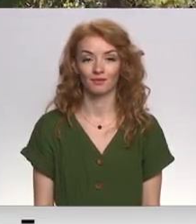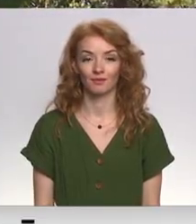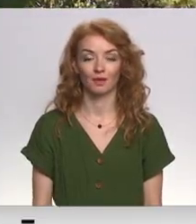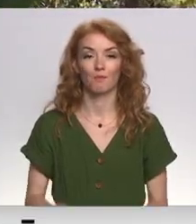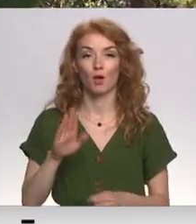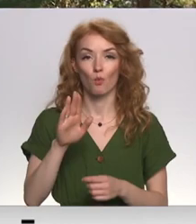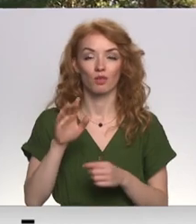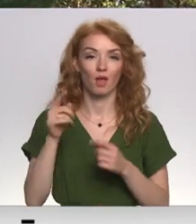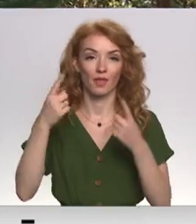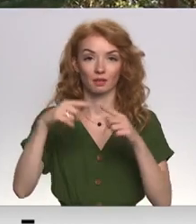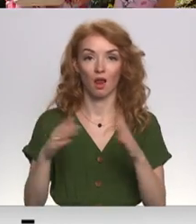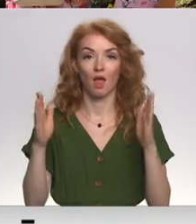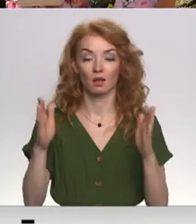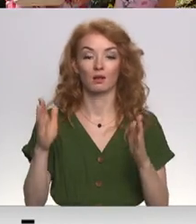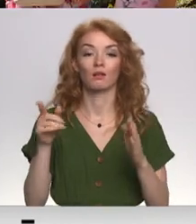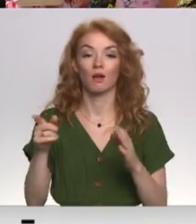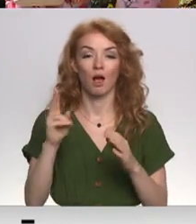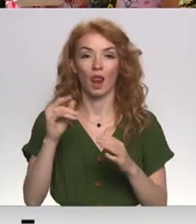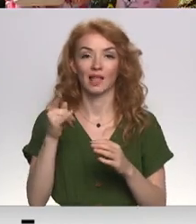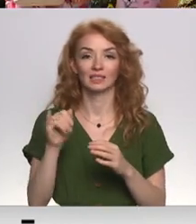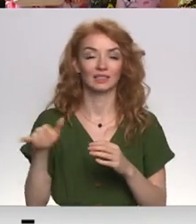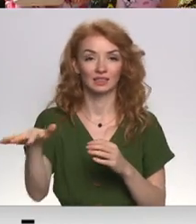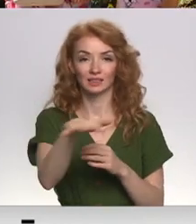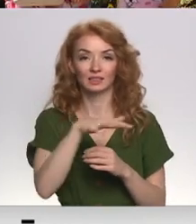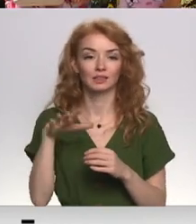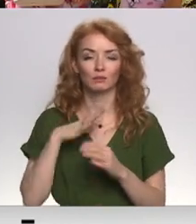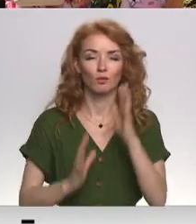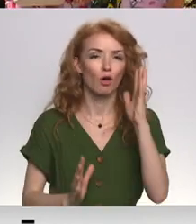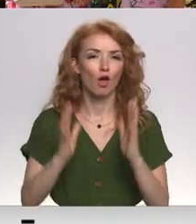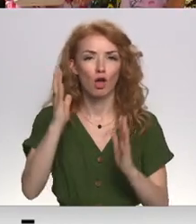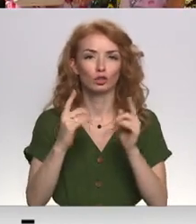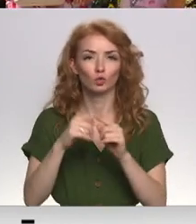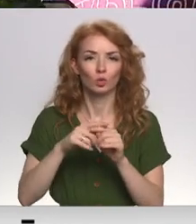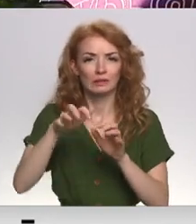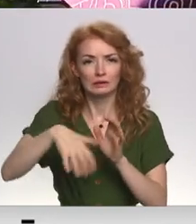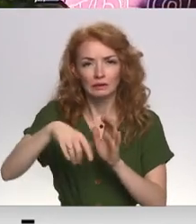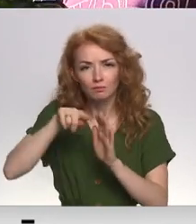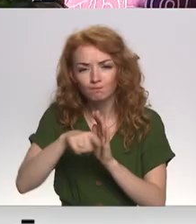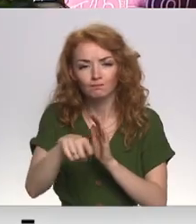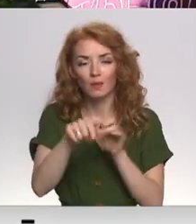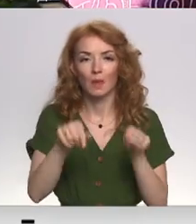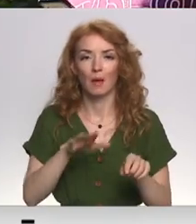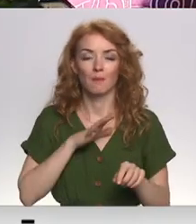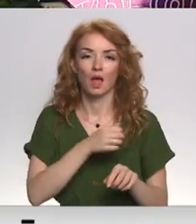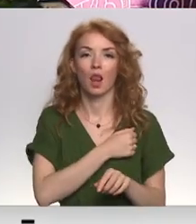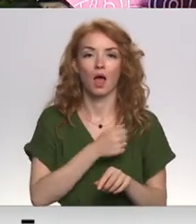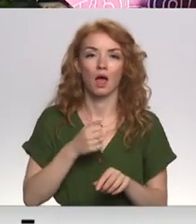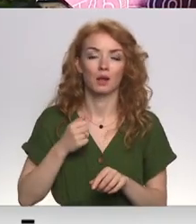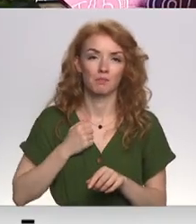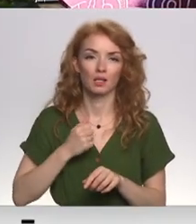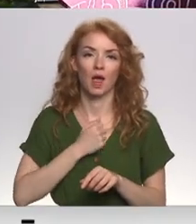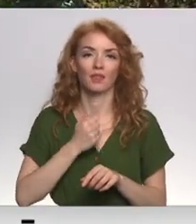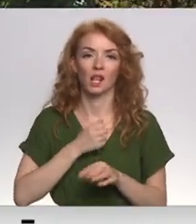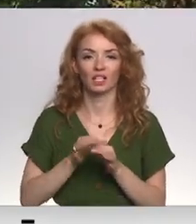Bermontiādes laikā balderājas kāpās, kleistos bija skraišs mešs un stiepās ierakumi. Te atradās Latvijas armijas Latgales divīzijas